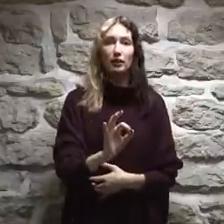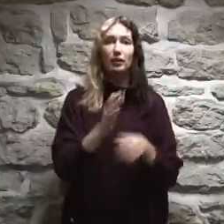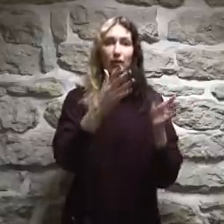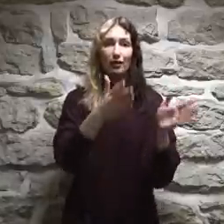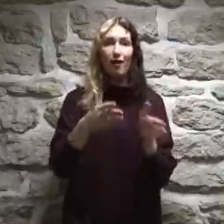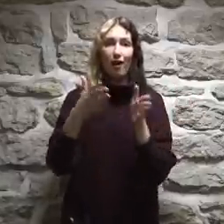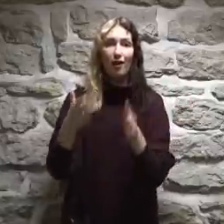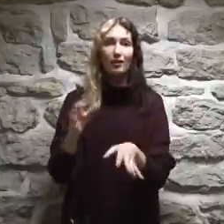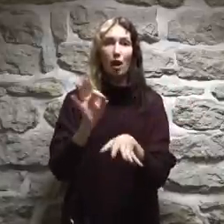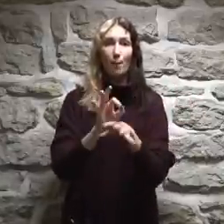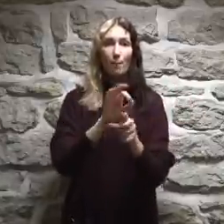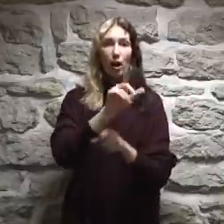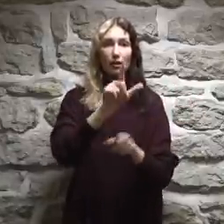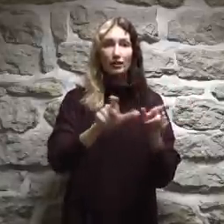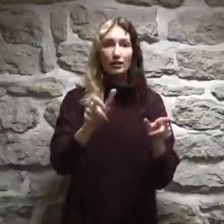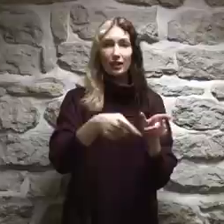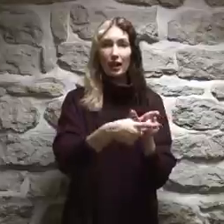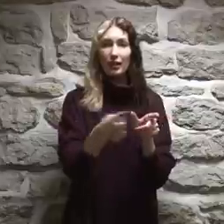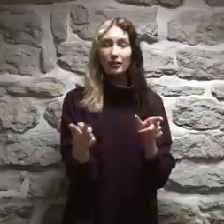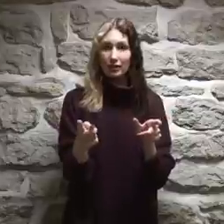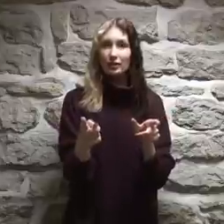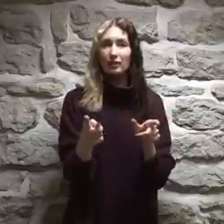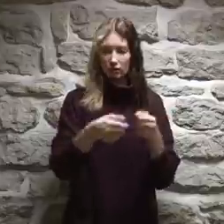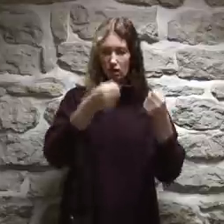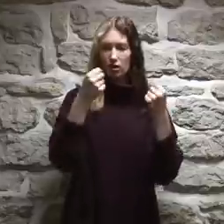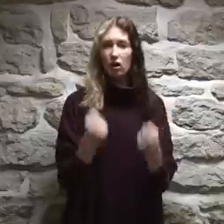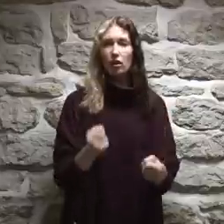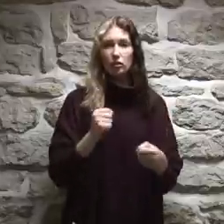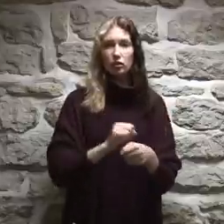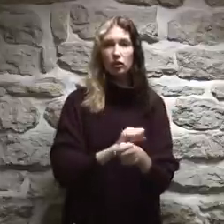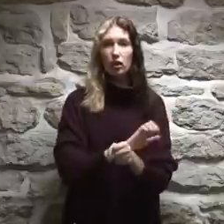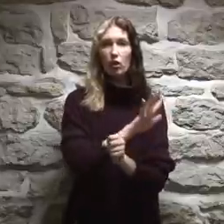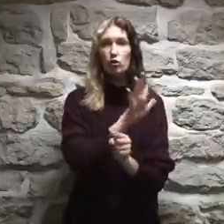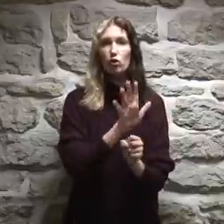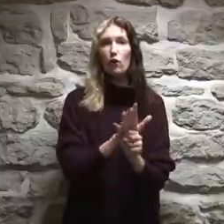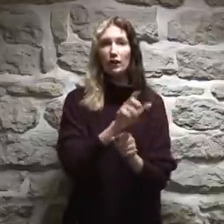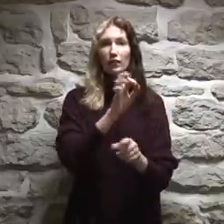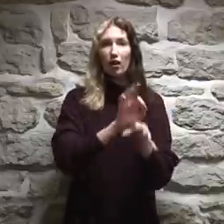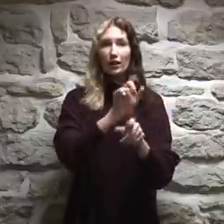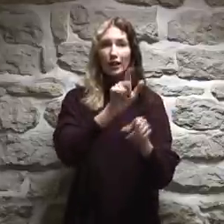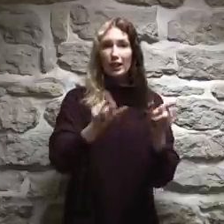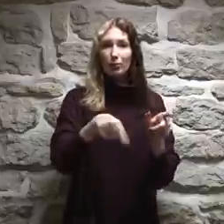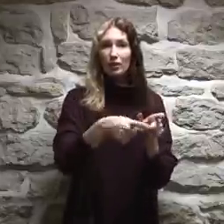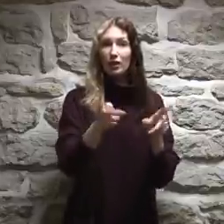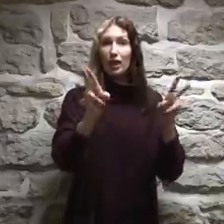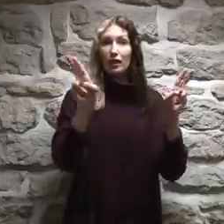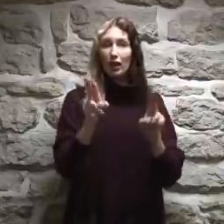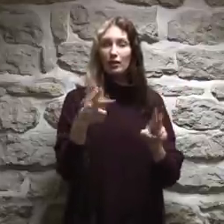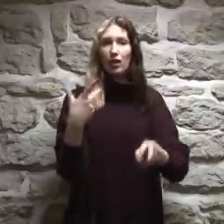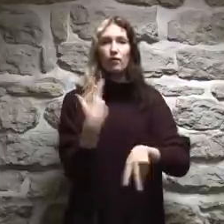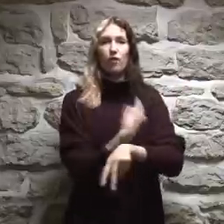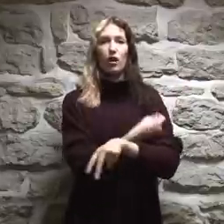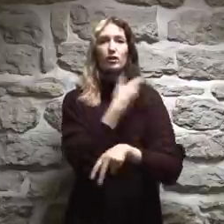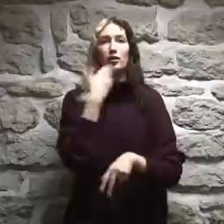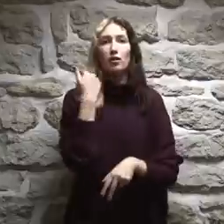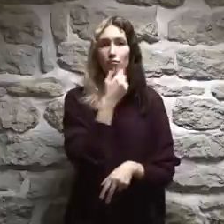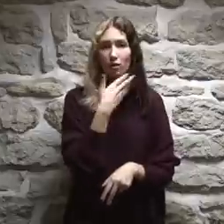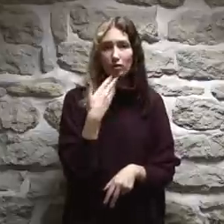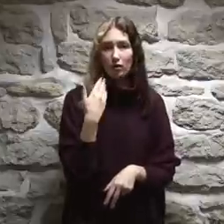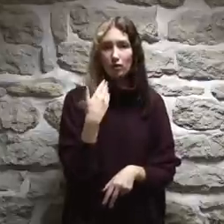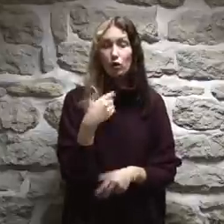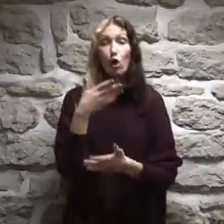haiglates olevatest inimestest, just raske COVID-iga haiglates olevatest inimestest on vaktsineerimata,